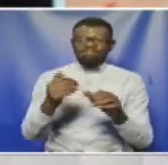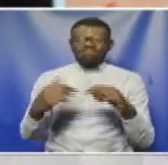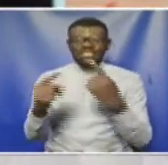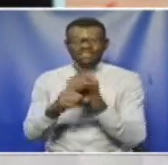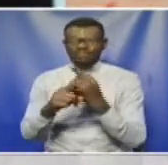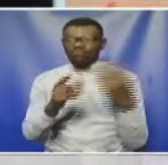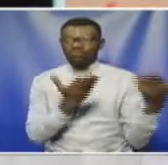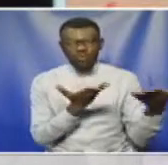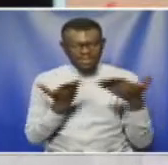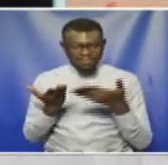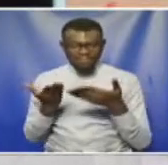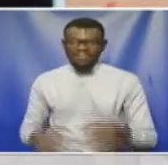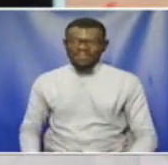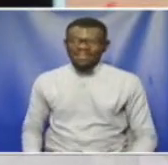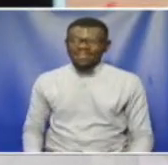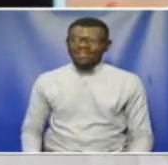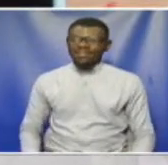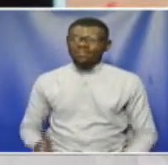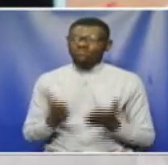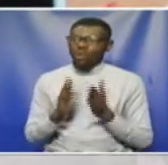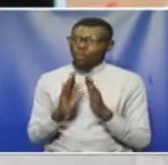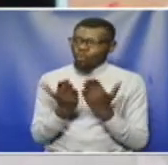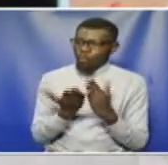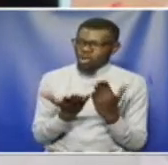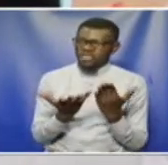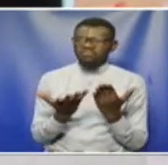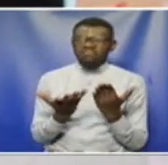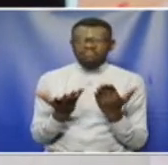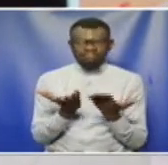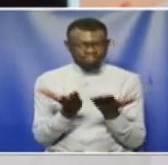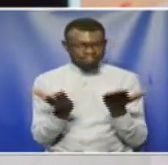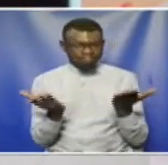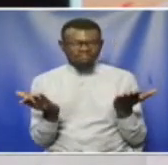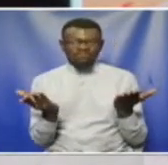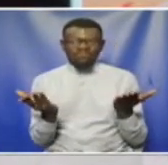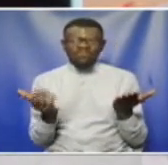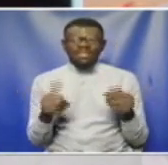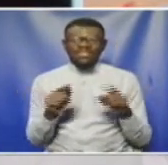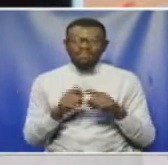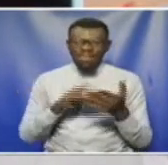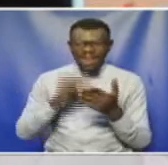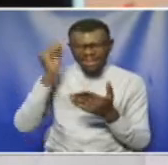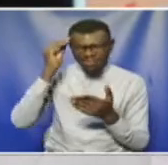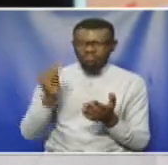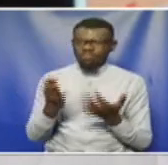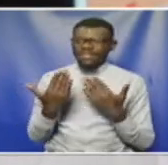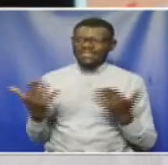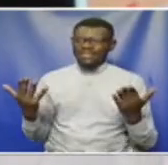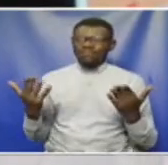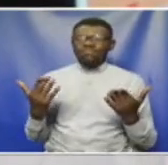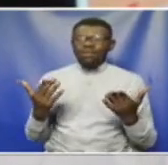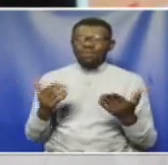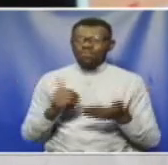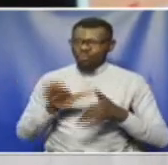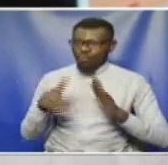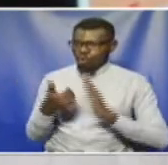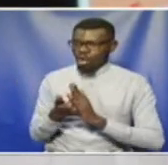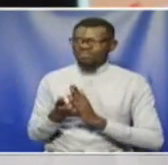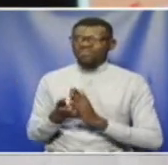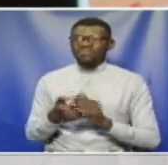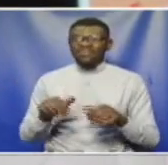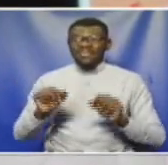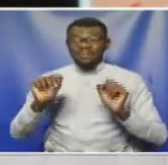These instructional materials, the scholastic materials, and the learning materials will also go a long